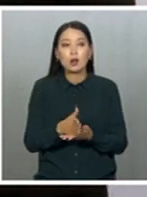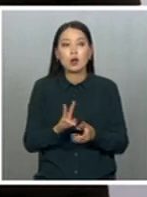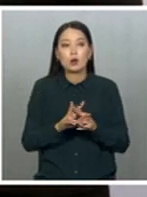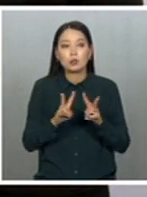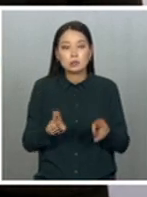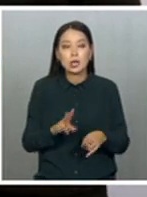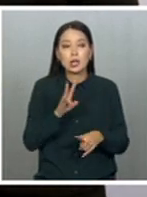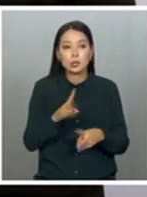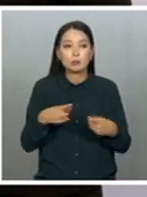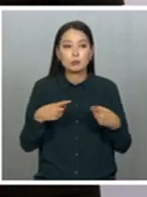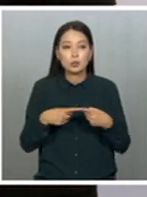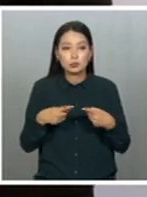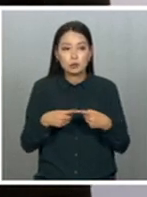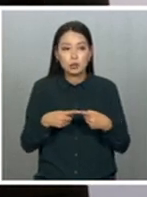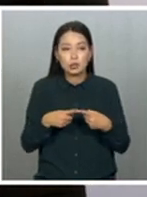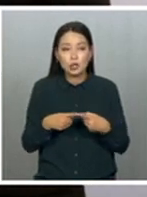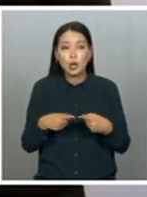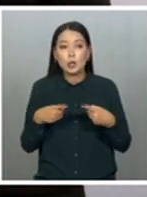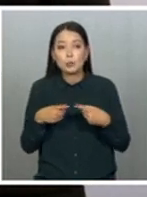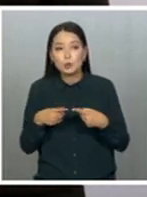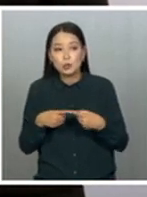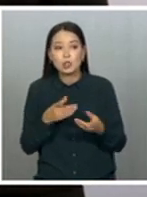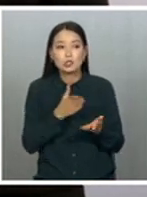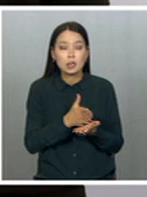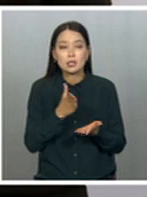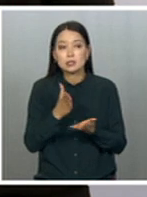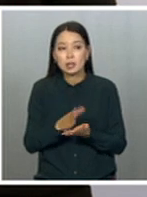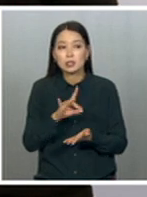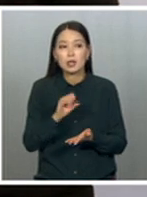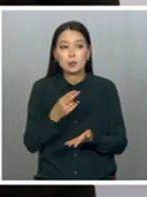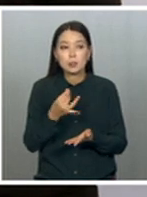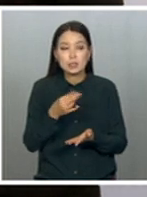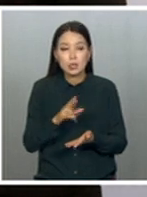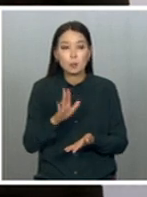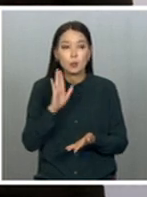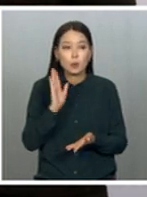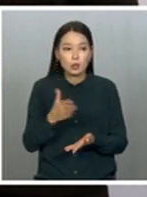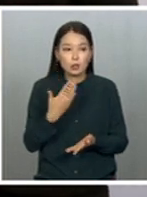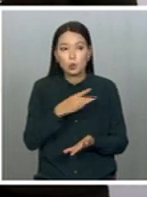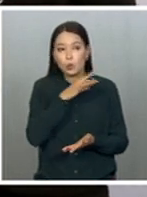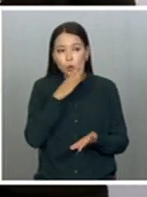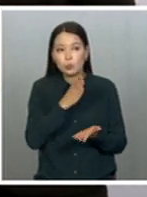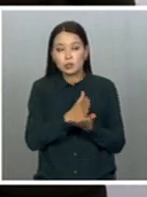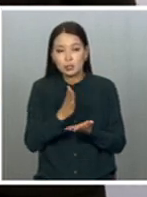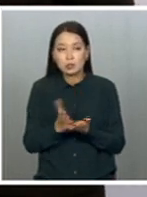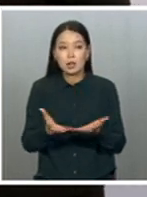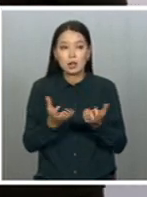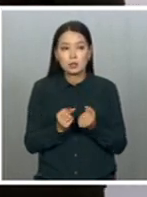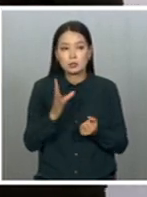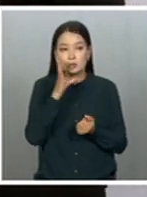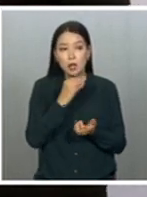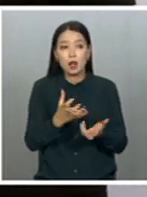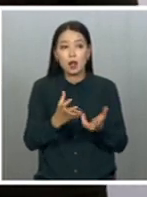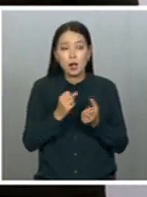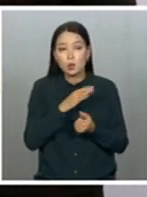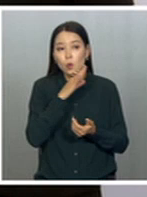ұқсас N бұрыштар, бүйір жақтары трапециялар болатын көп жақ алынады. Алынған